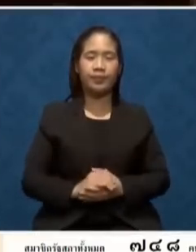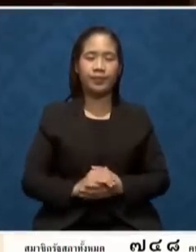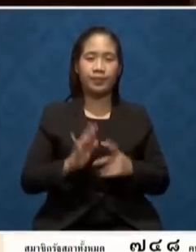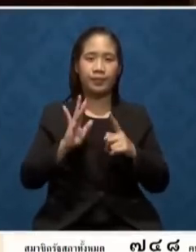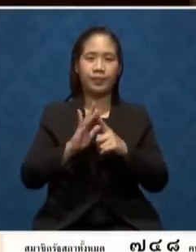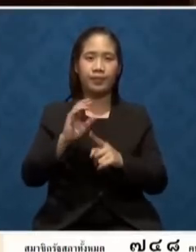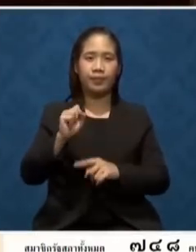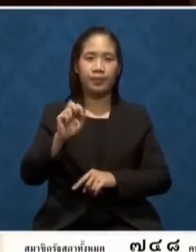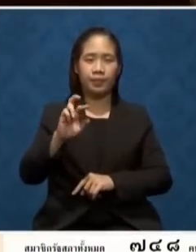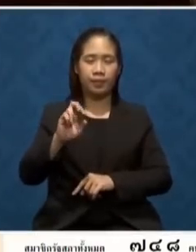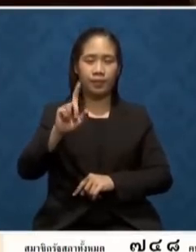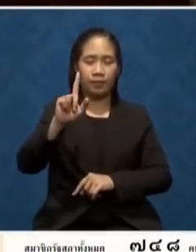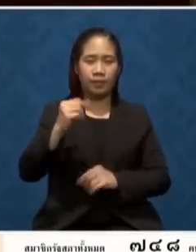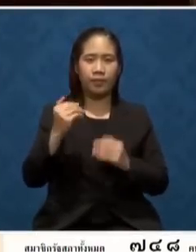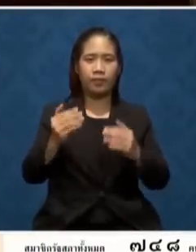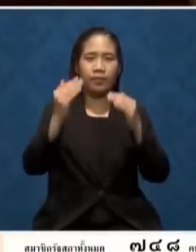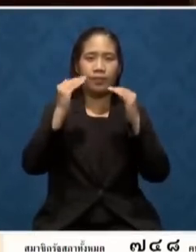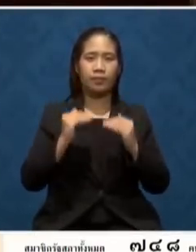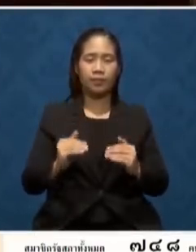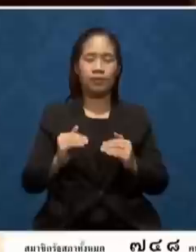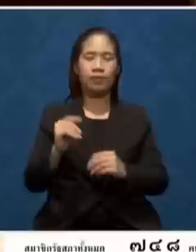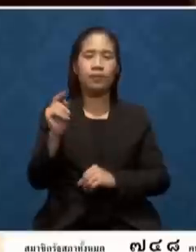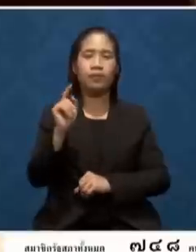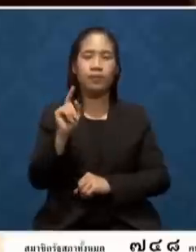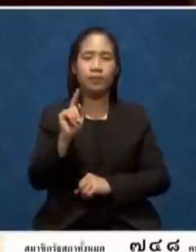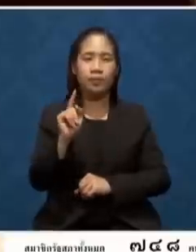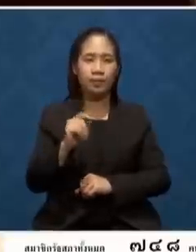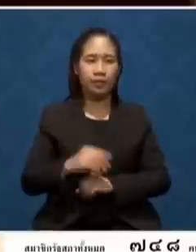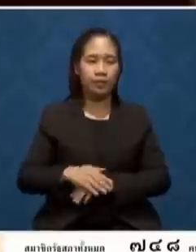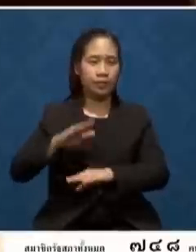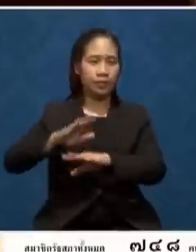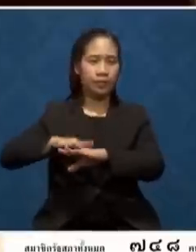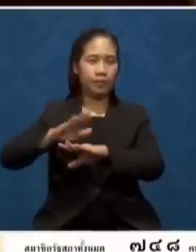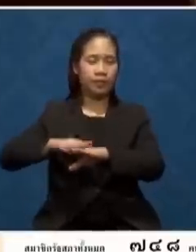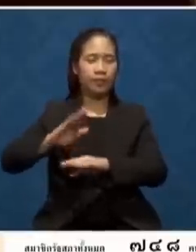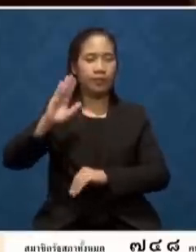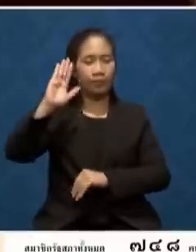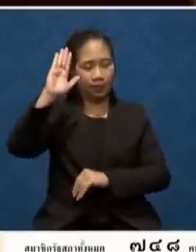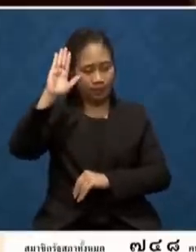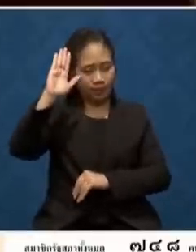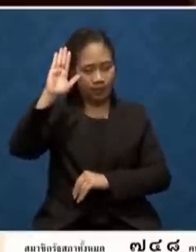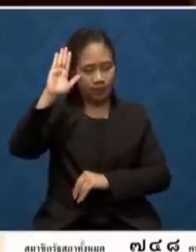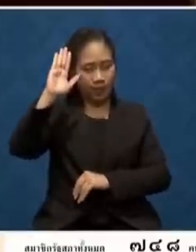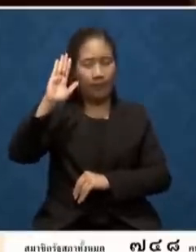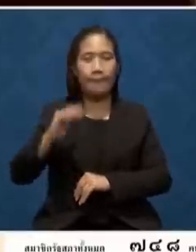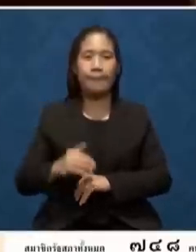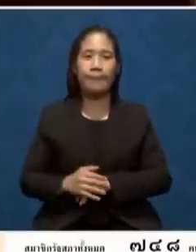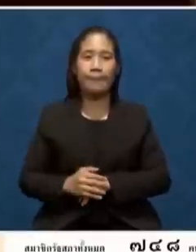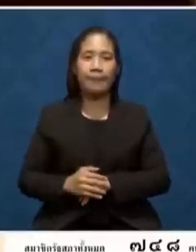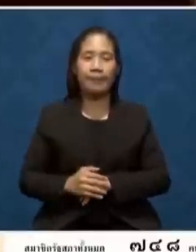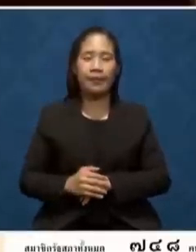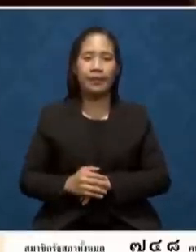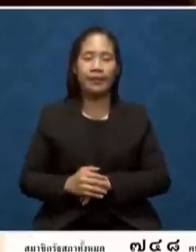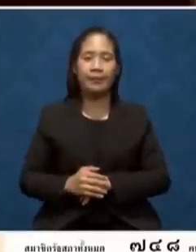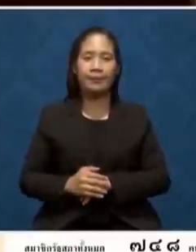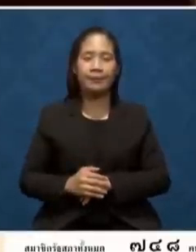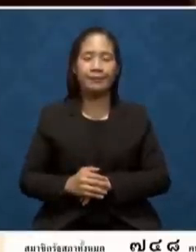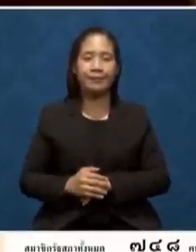แล้วถัดจากคุณเสรีก็เป็นท่านครับขออนุญาตครับท่านประธานครับ